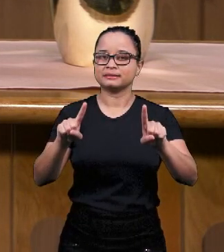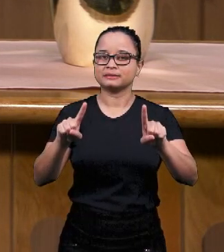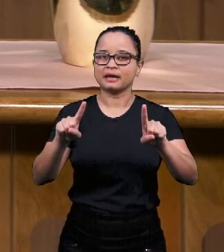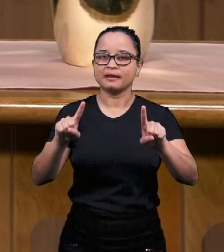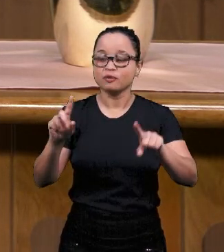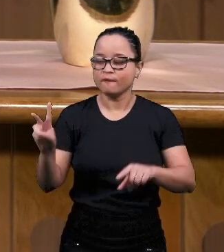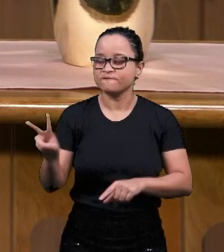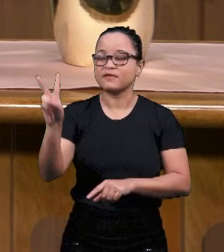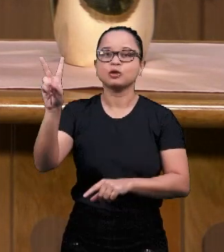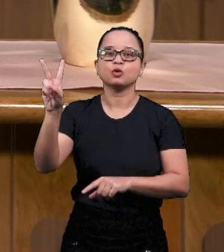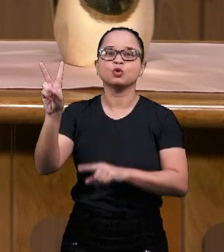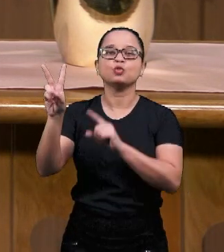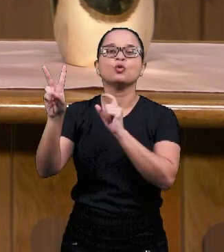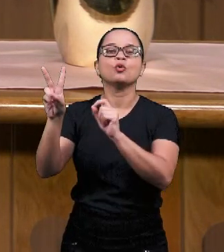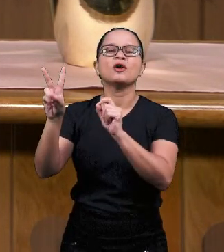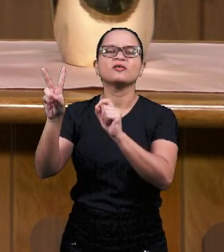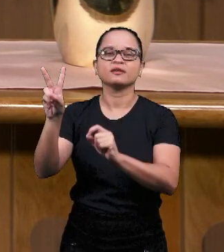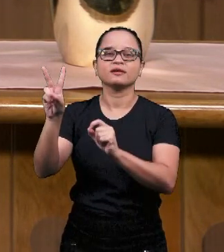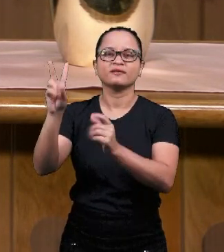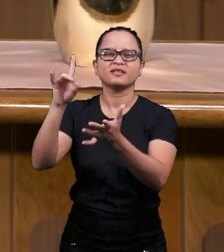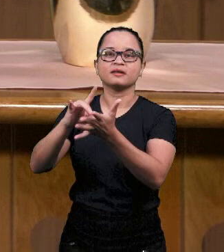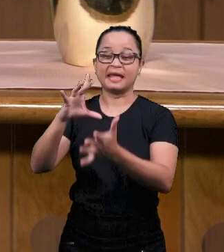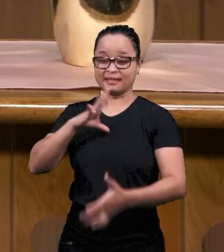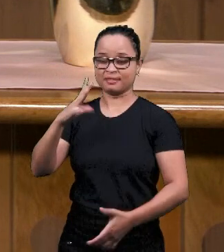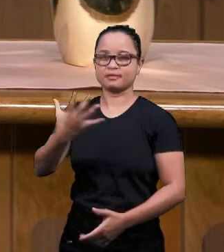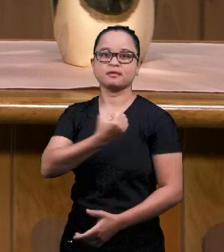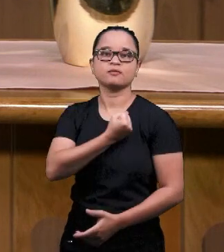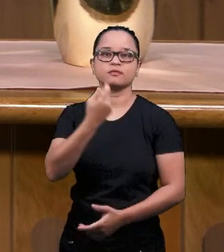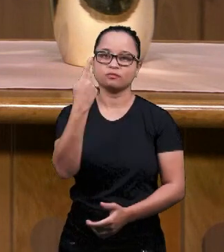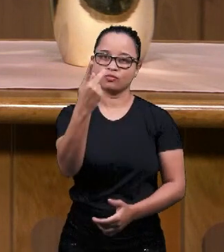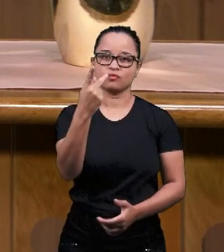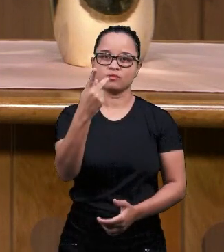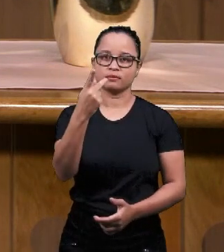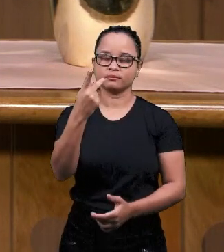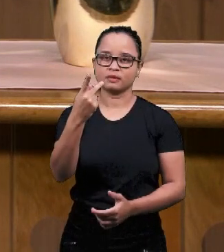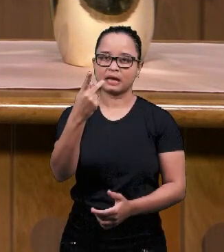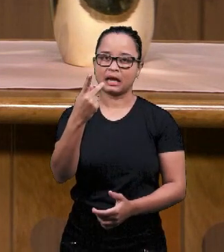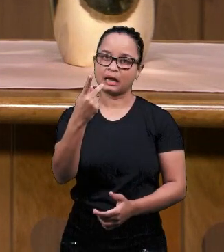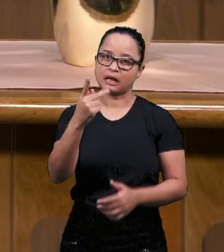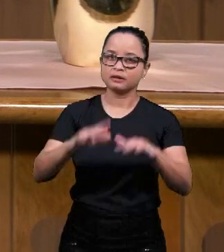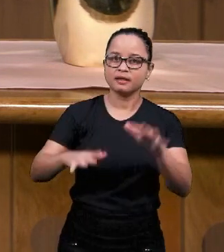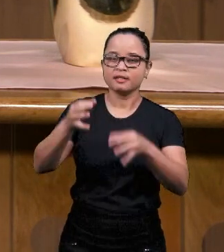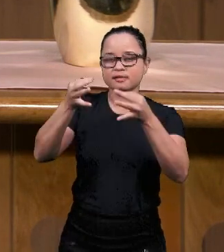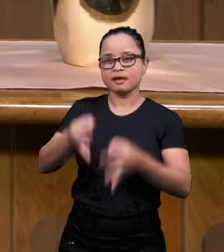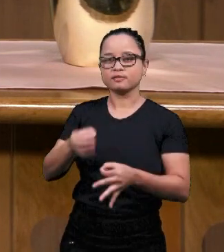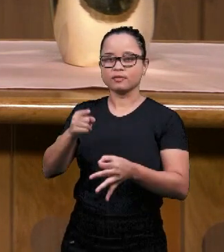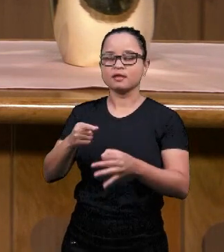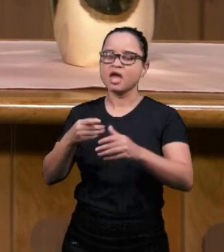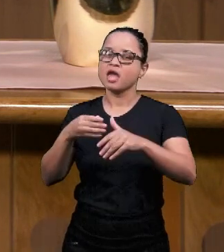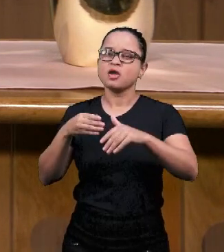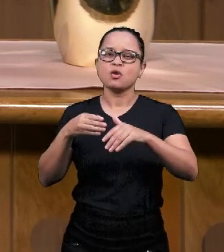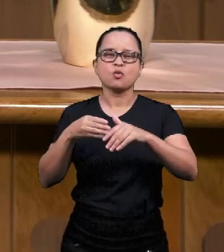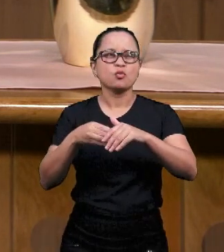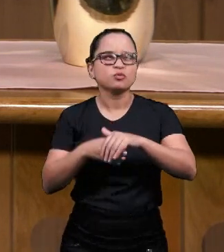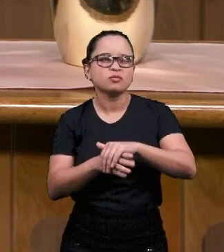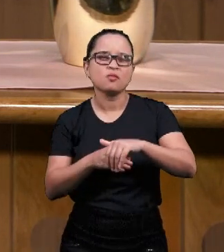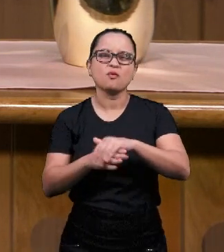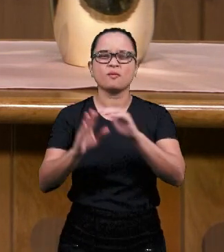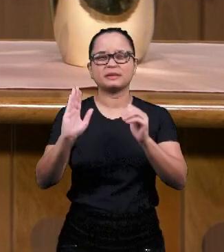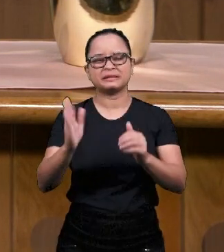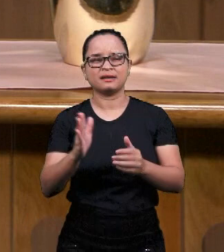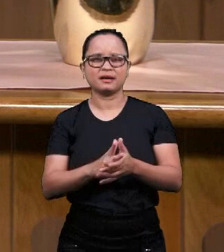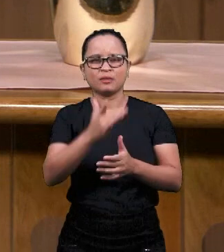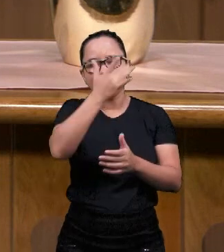общества. Но нет ничего более ценного, чем спасение твоей души. И когда